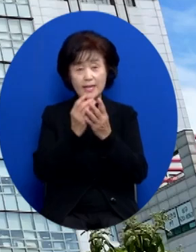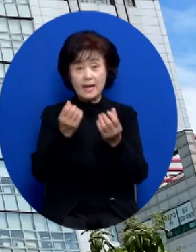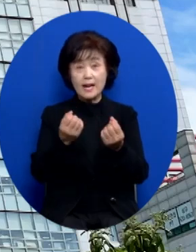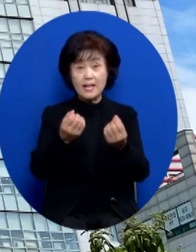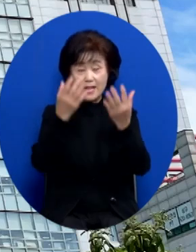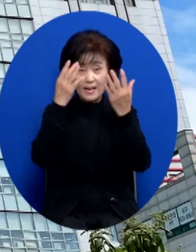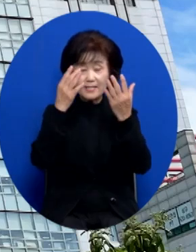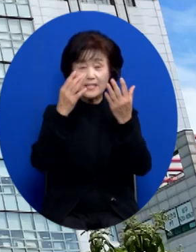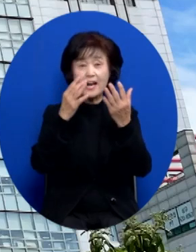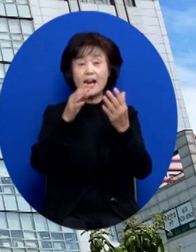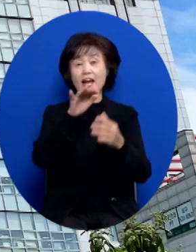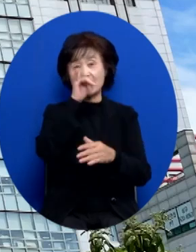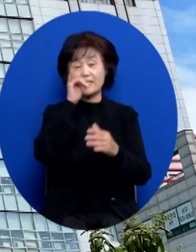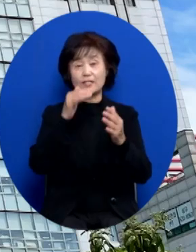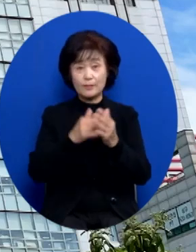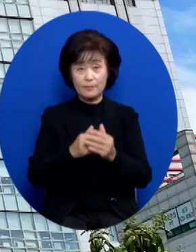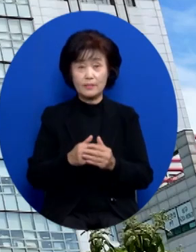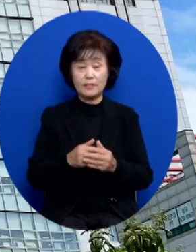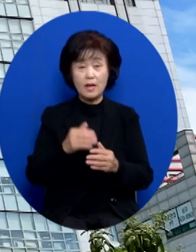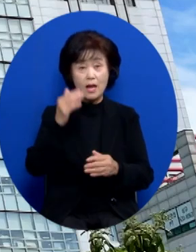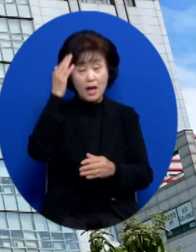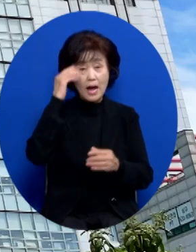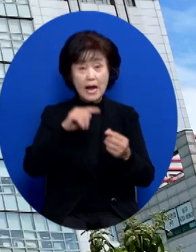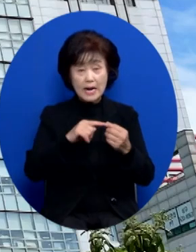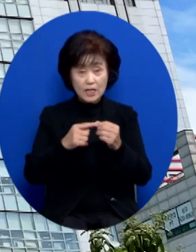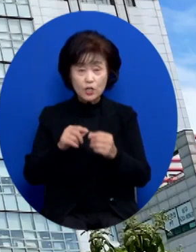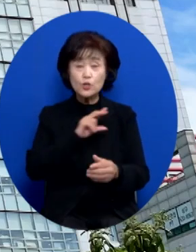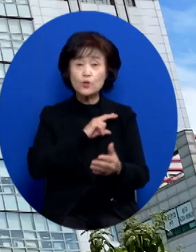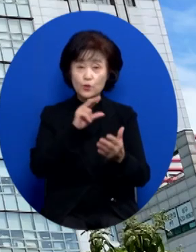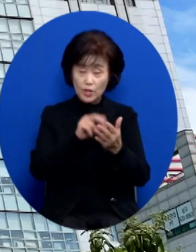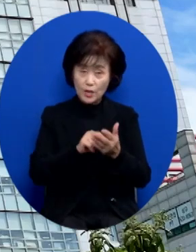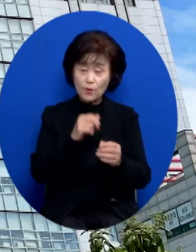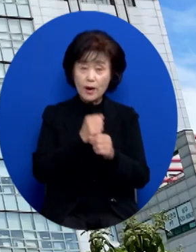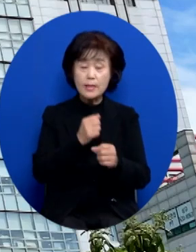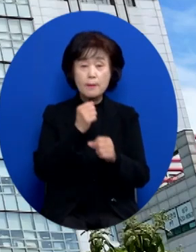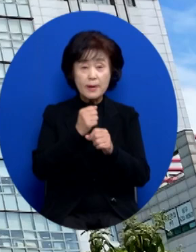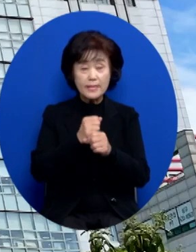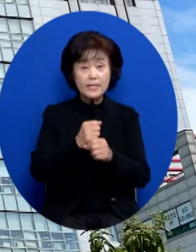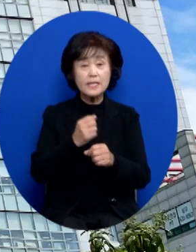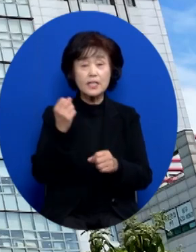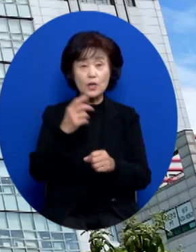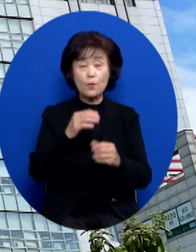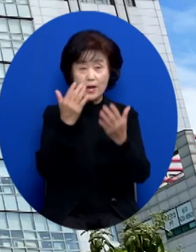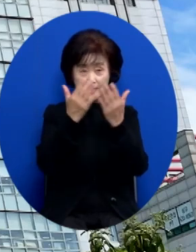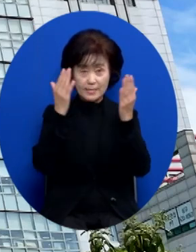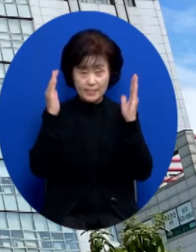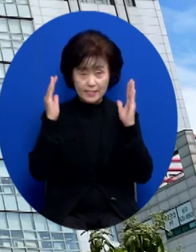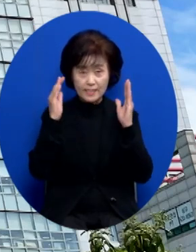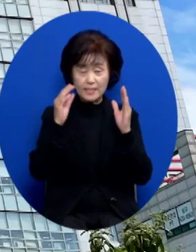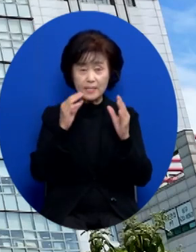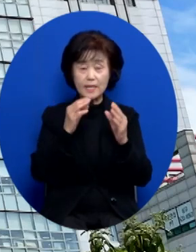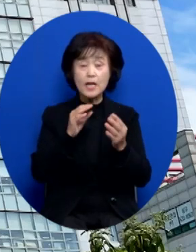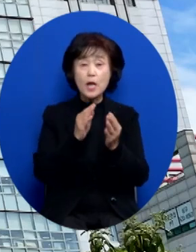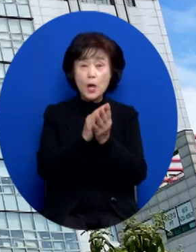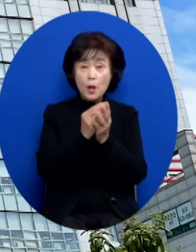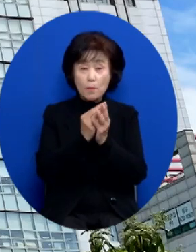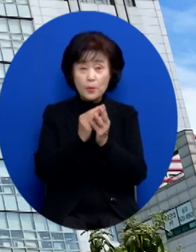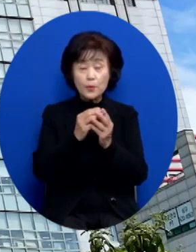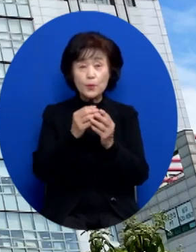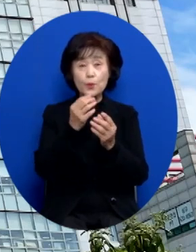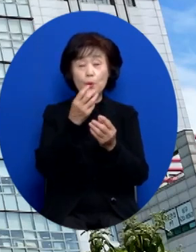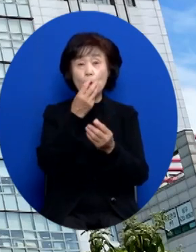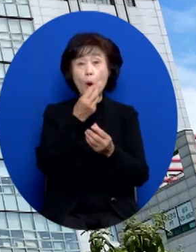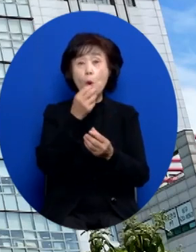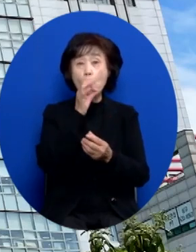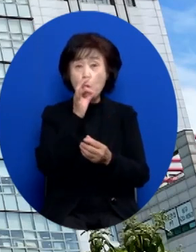알리기 위해 마련된 행사에서는 한글을 주제로 한 만들기 교실과 전시회를 비롯해 비눗방울 공연 등 다채로운